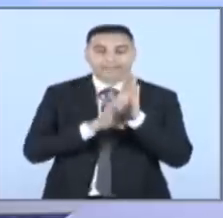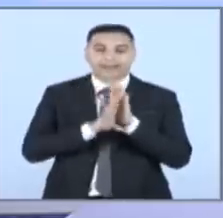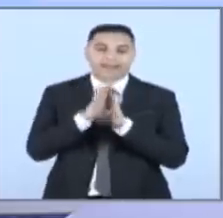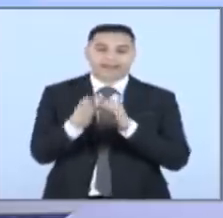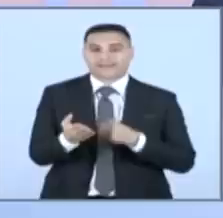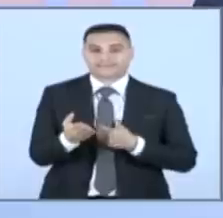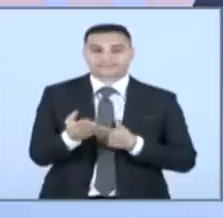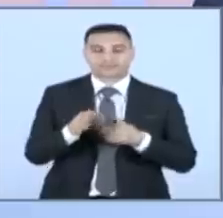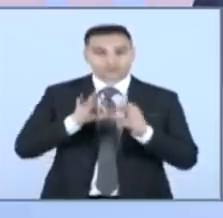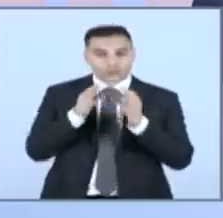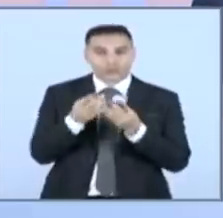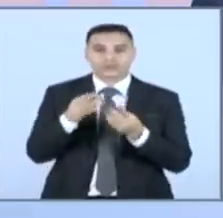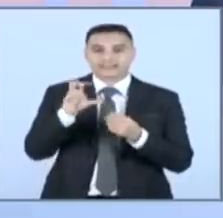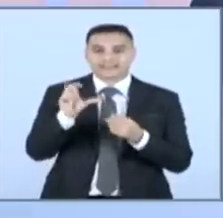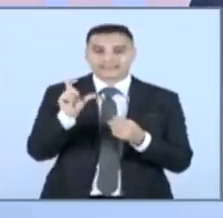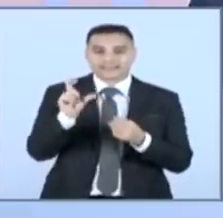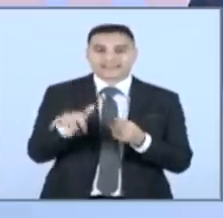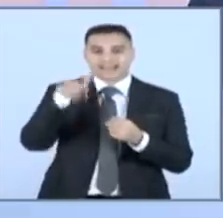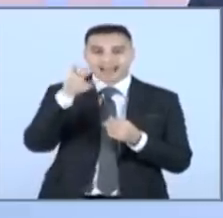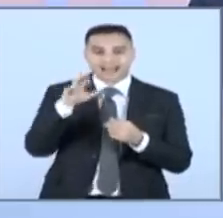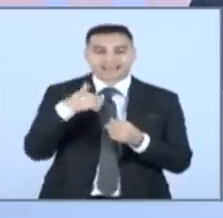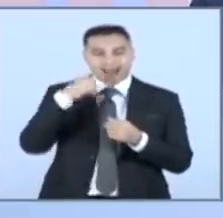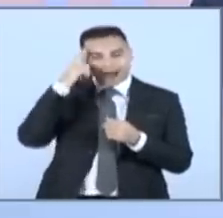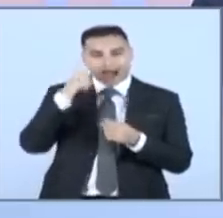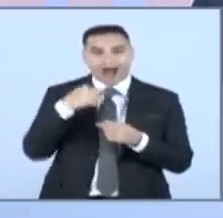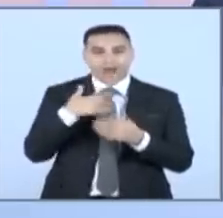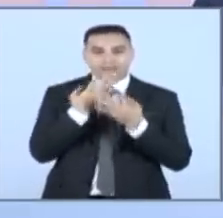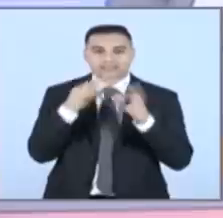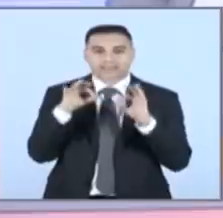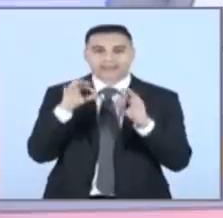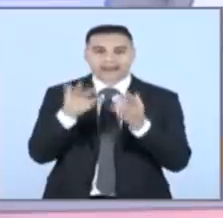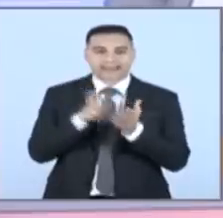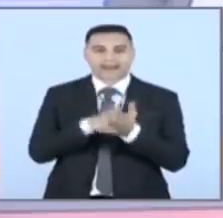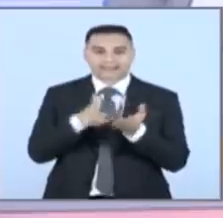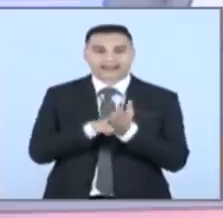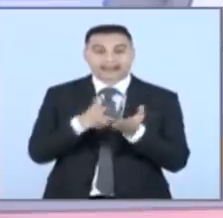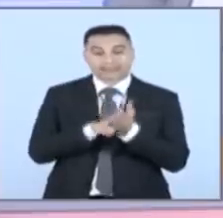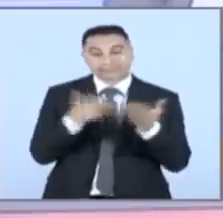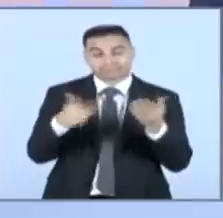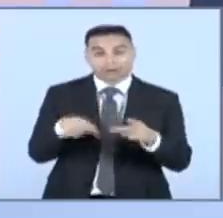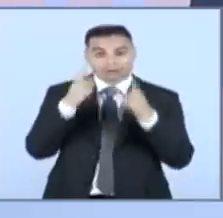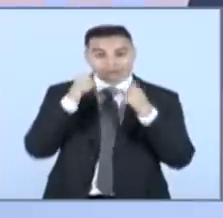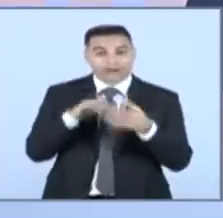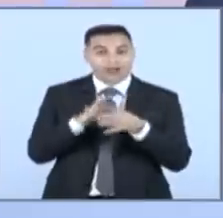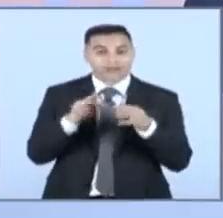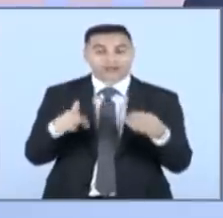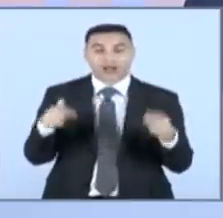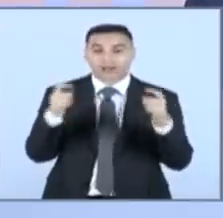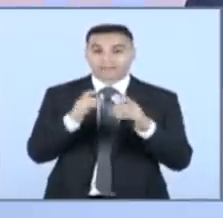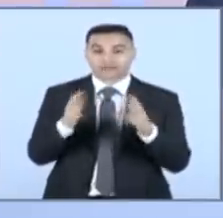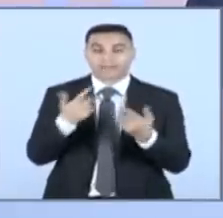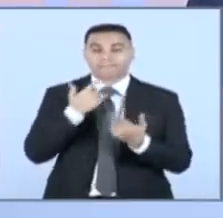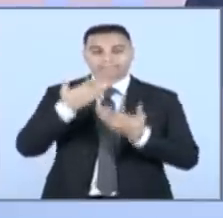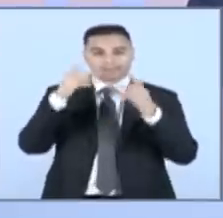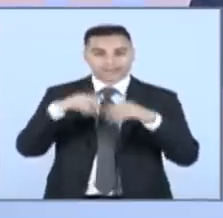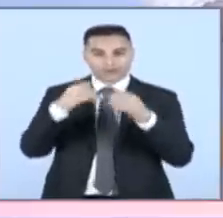لله. عائلة نيازي طبعا انا عارف انتوا عايزين العلامة الكاملة، خلينا نشوف ايه اللي هيحصل في ماتش النهاردة.